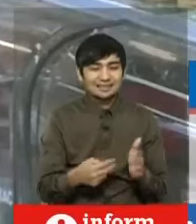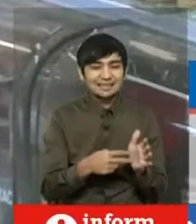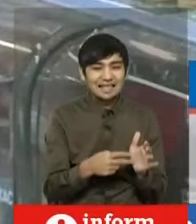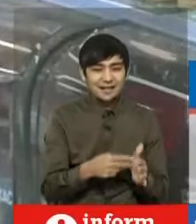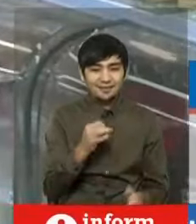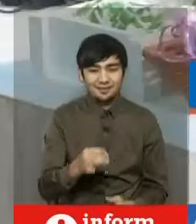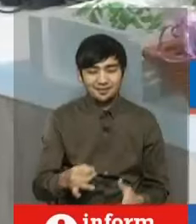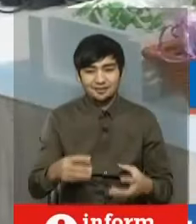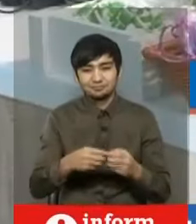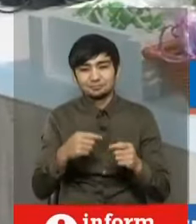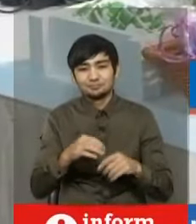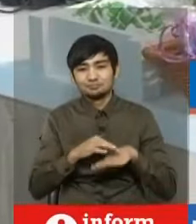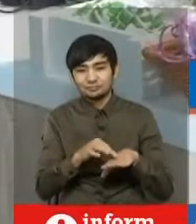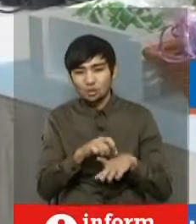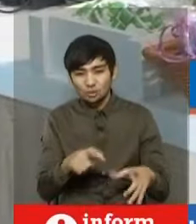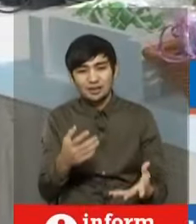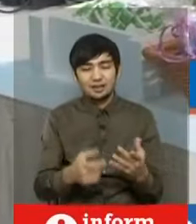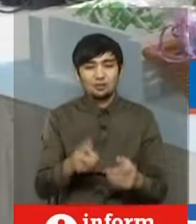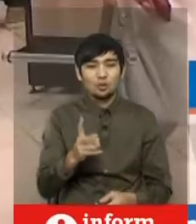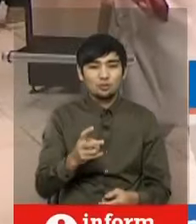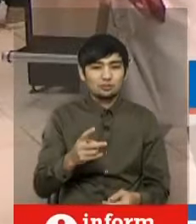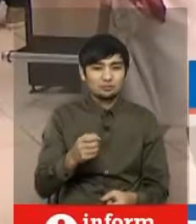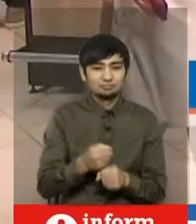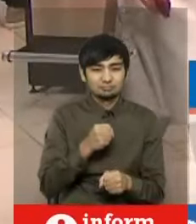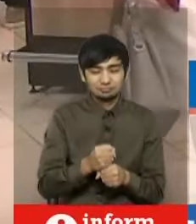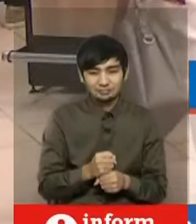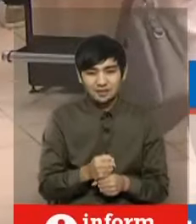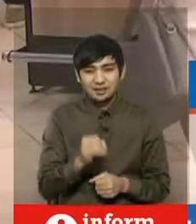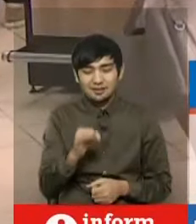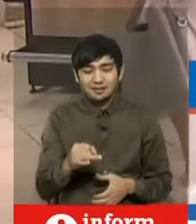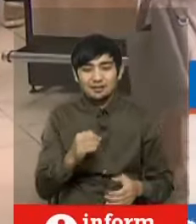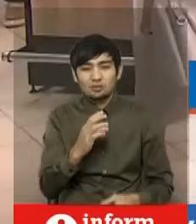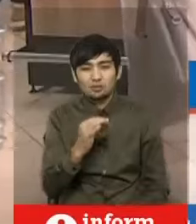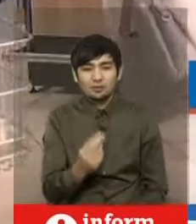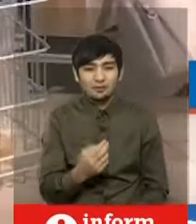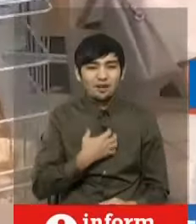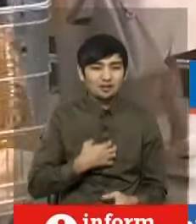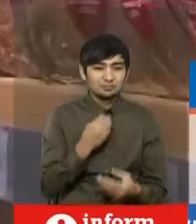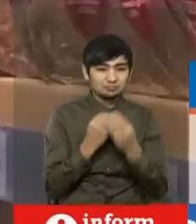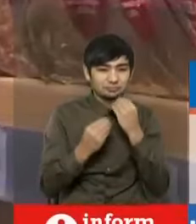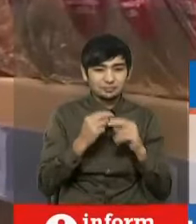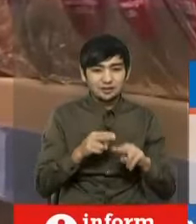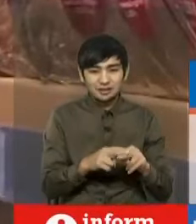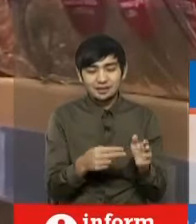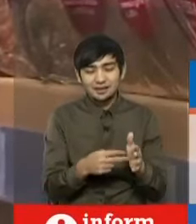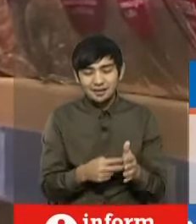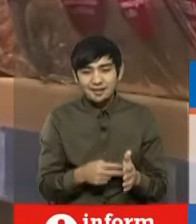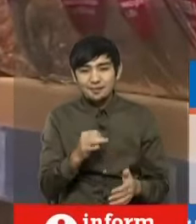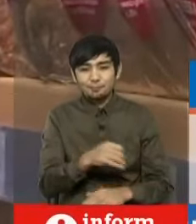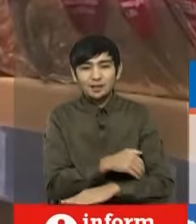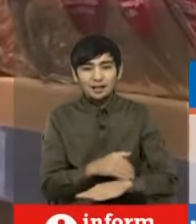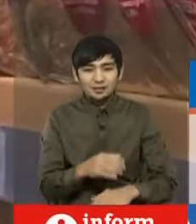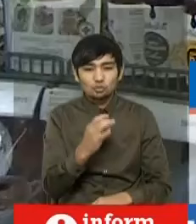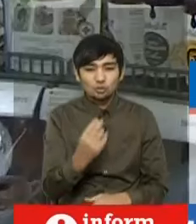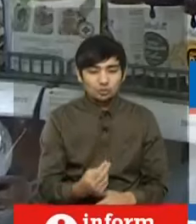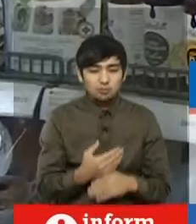производителя и поставщика свой механизм по стабилизации цен на социально значимые продовольственные товары с учётом адресной поддержки социально